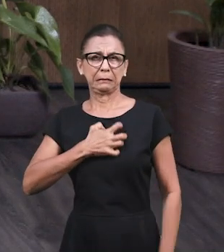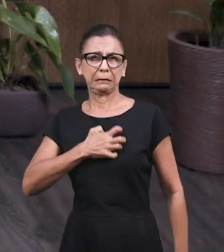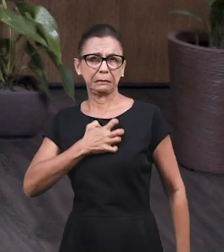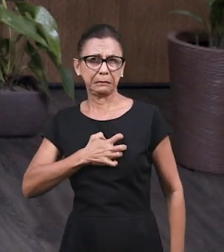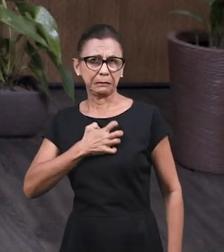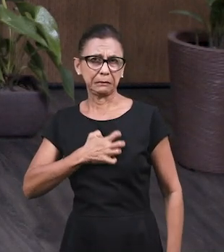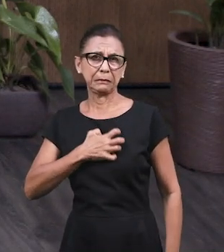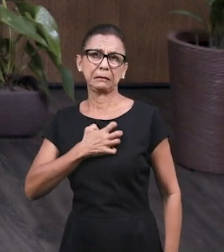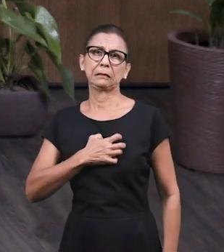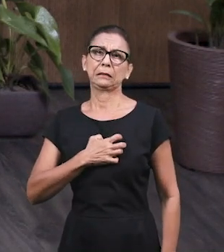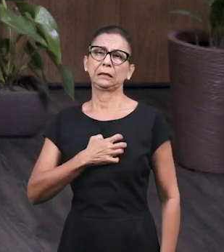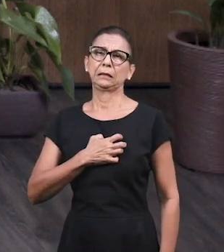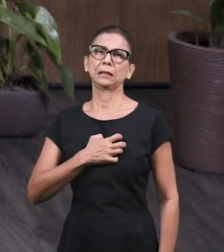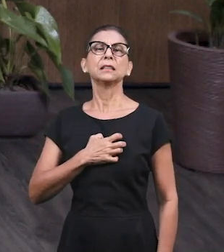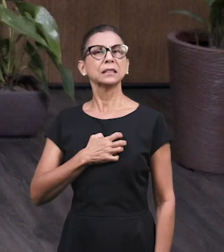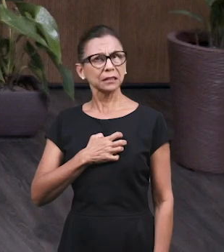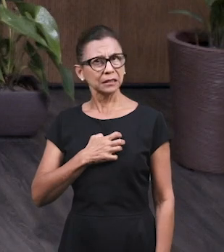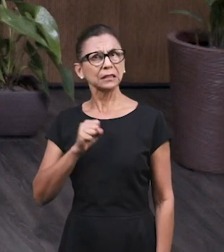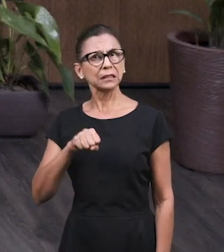Serge aujourd'hui